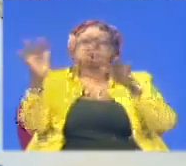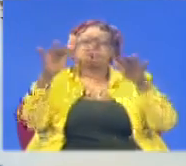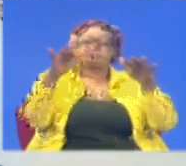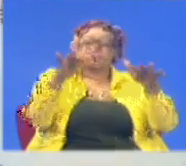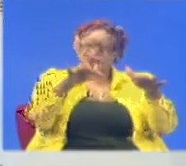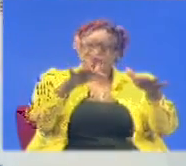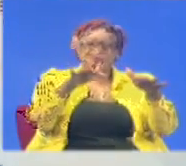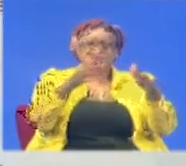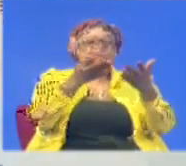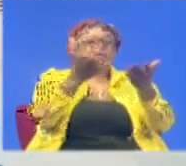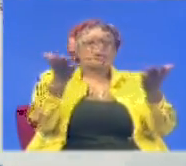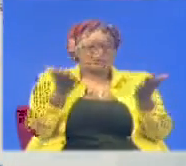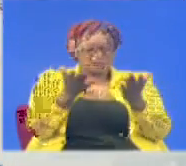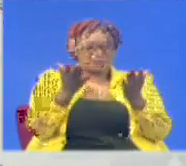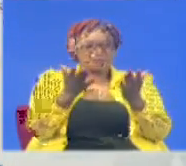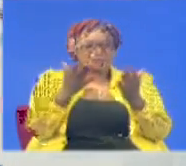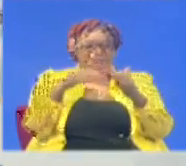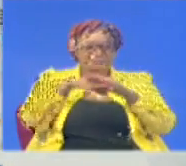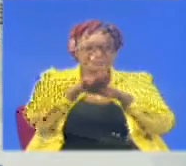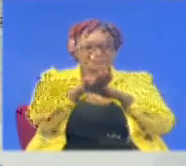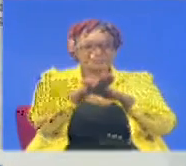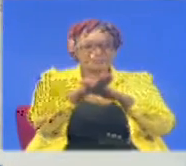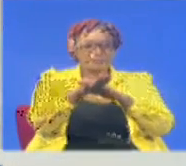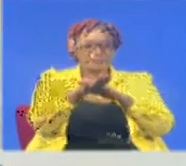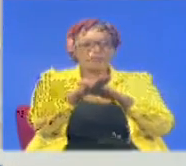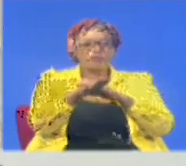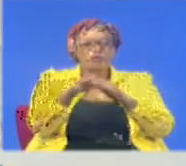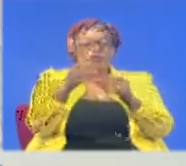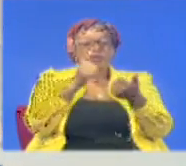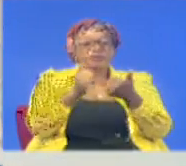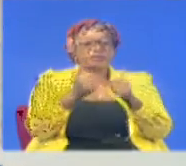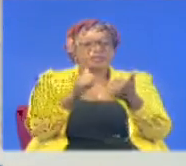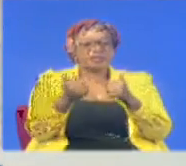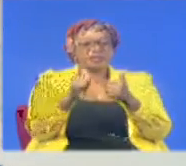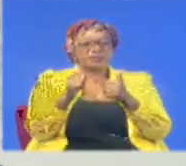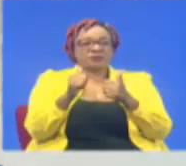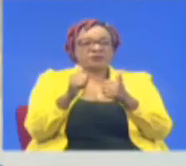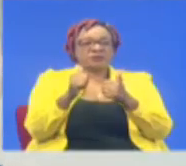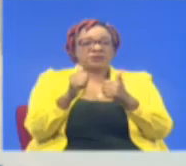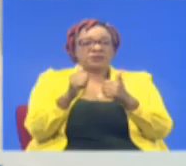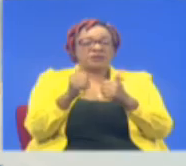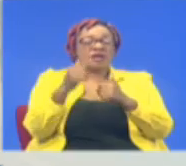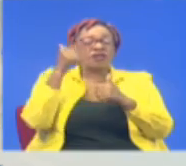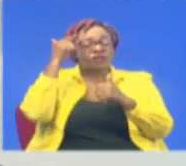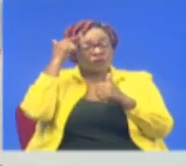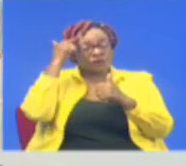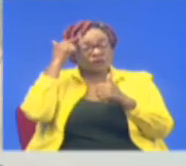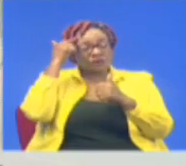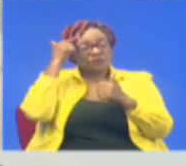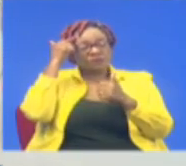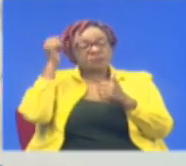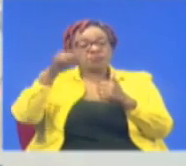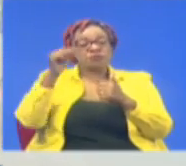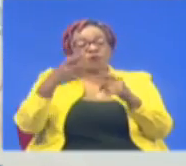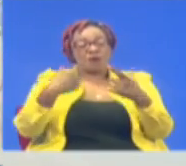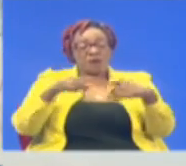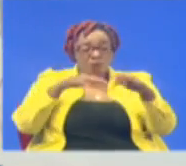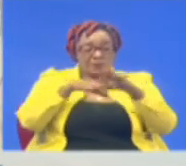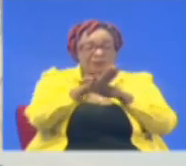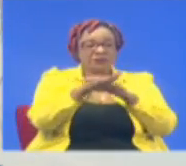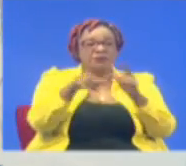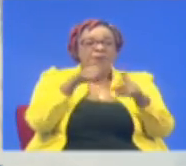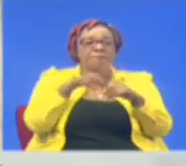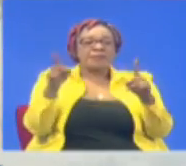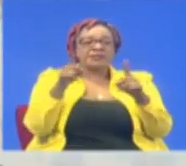nje ya lango kuu la kuingia uwanja huu wa kimataifa Moi Kasarani, wakijua fika kwamba hawaruhusiwi, hawana idhini, hawafai